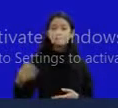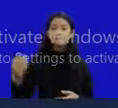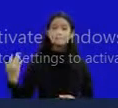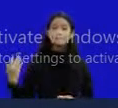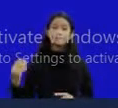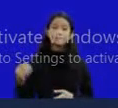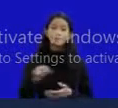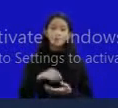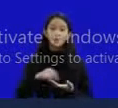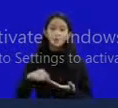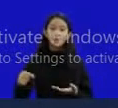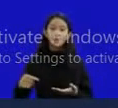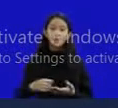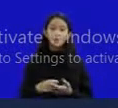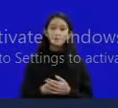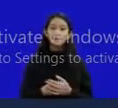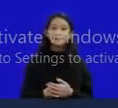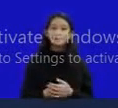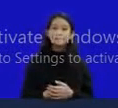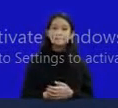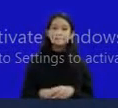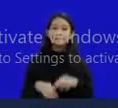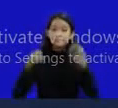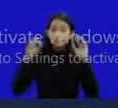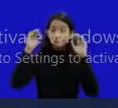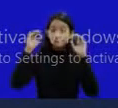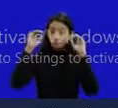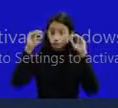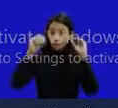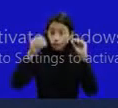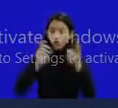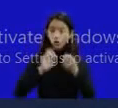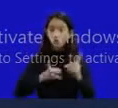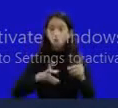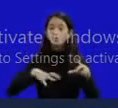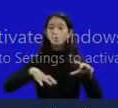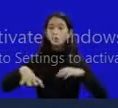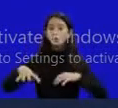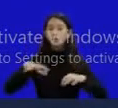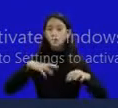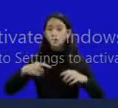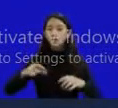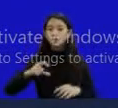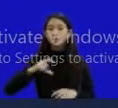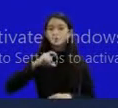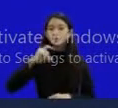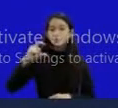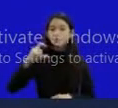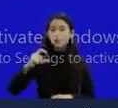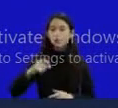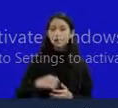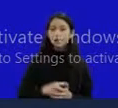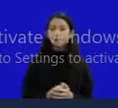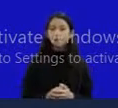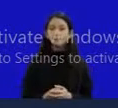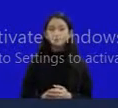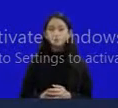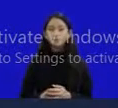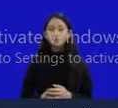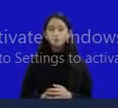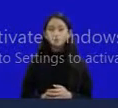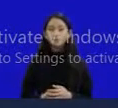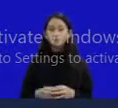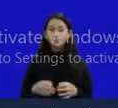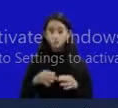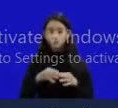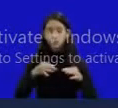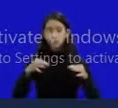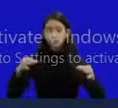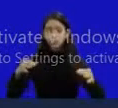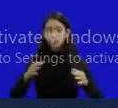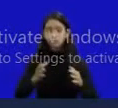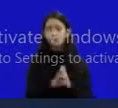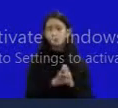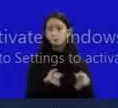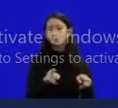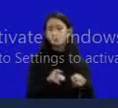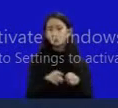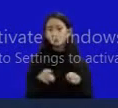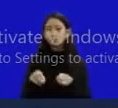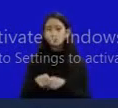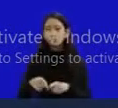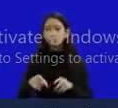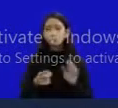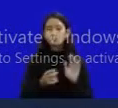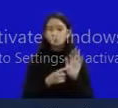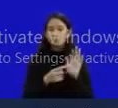proses belajar-mengajar kalau ini dilakukan secara dari Dan ini juga menimbulkan